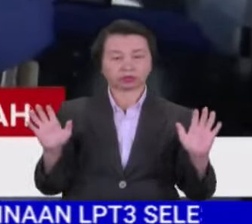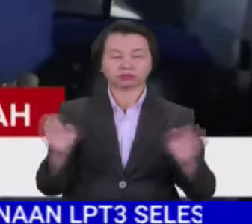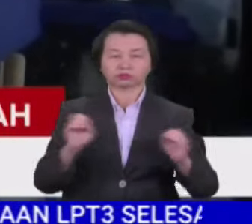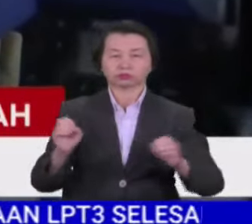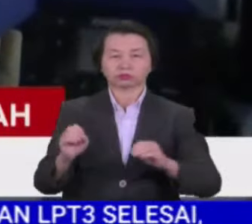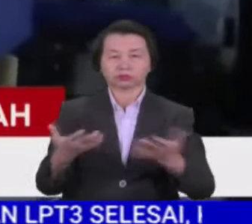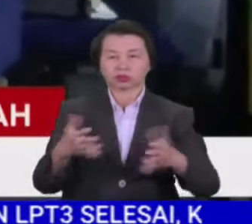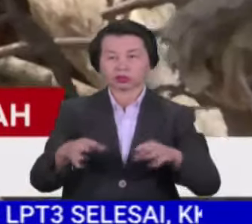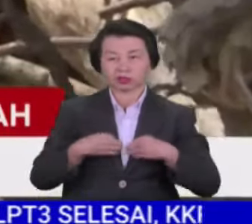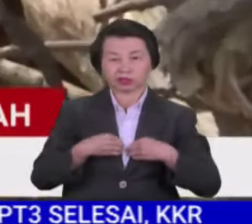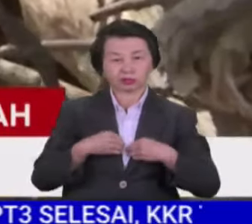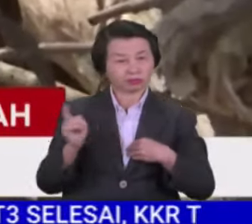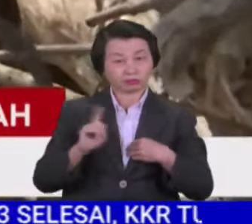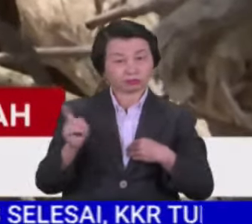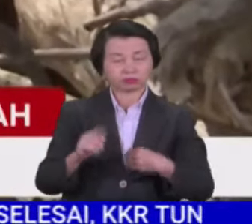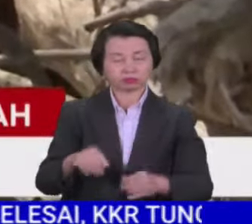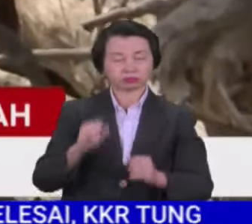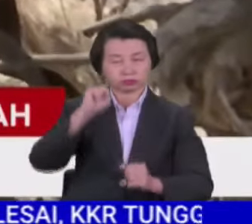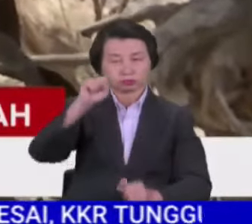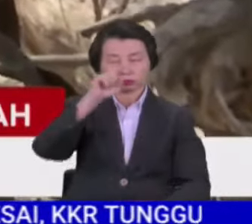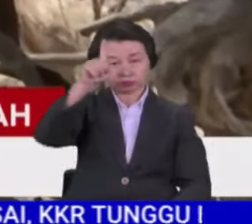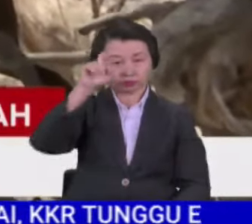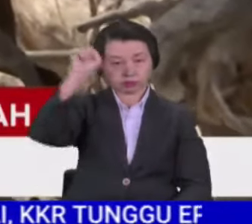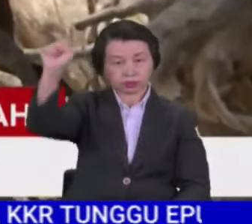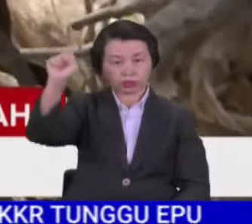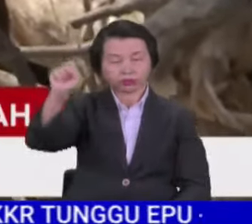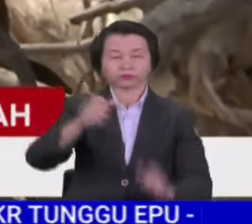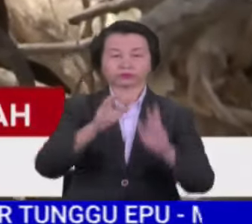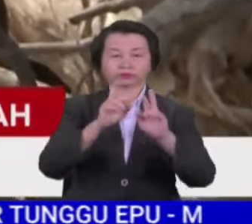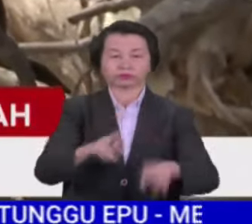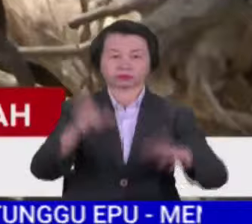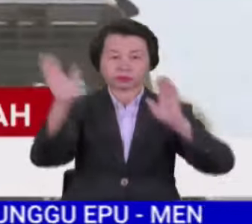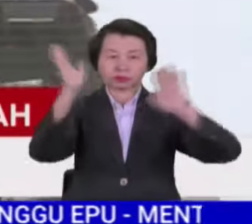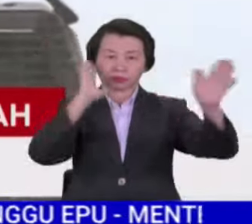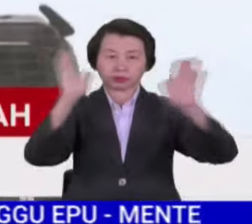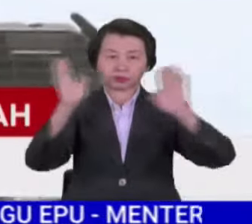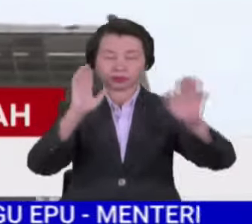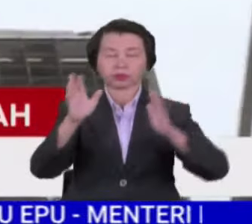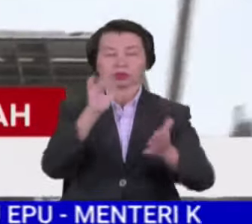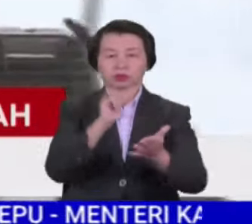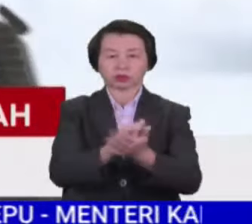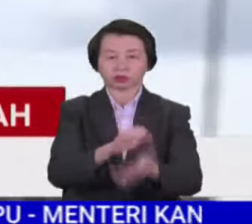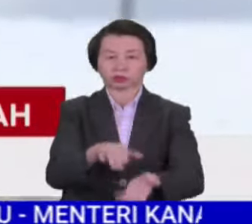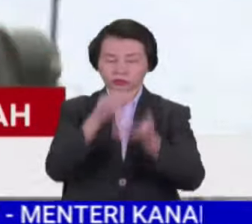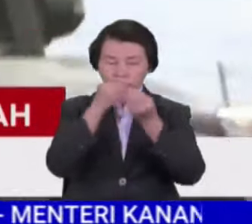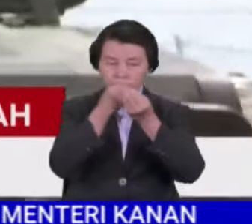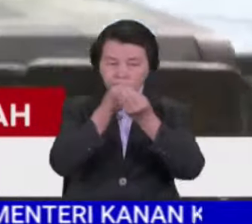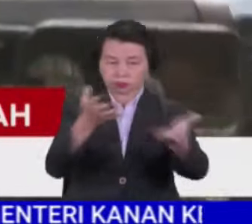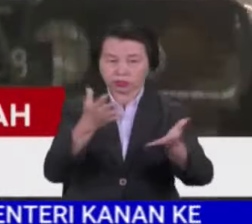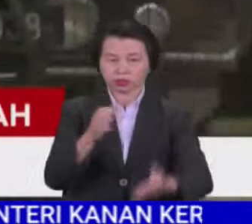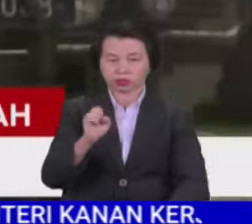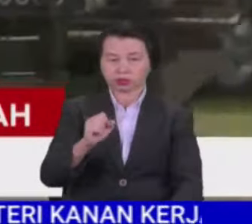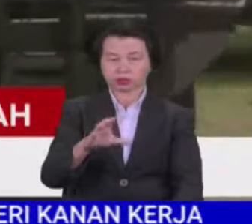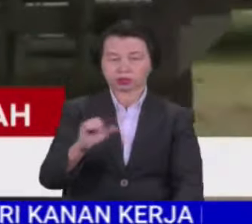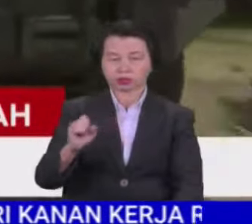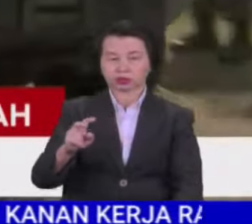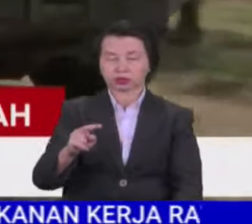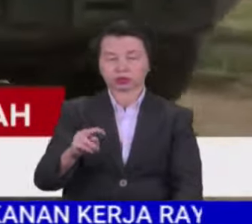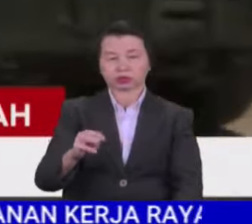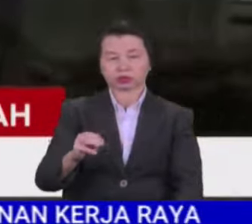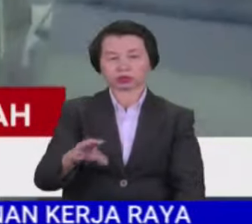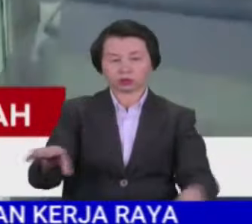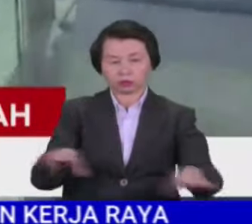Dasar kompromi dalam memastikan kedaulatan dan keselamatan rakyat Malaysia itu meses yang sentiasa S.Kom sagna kan